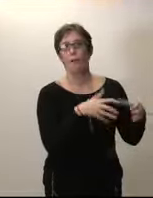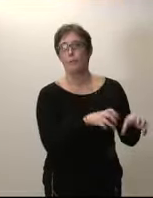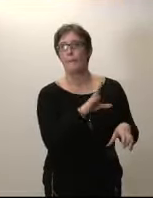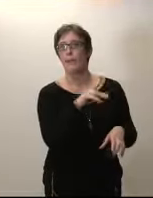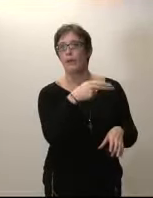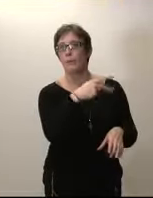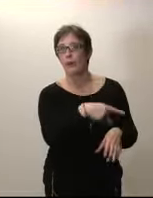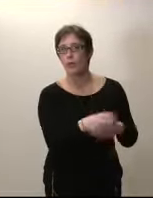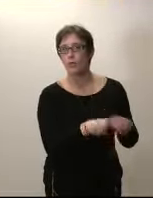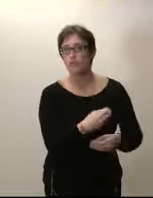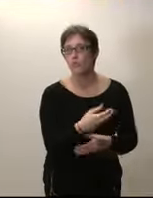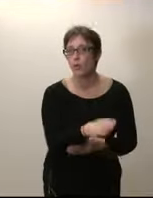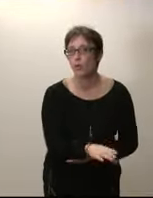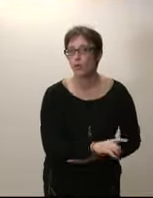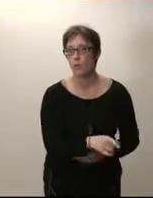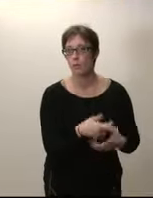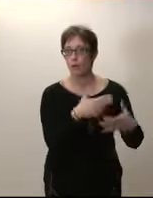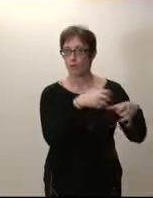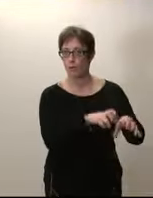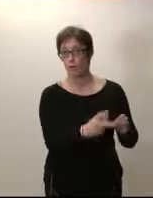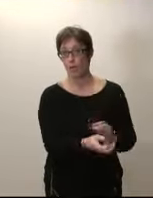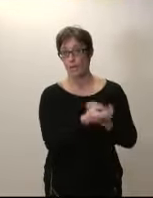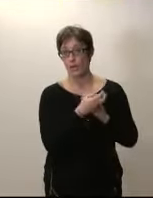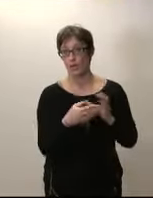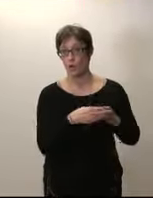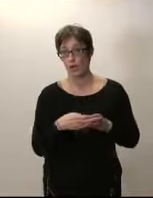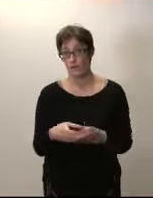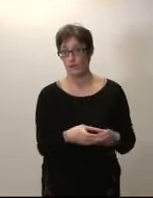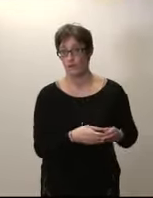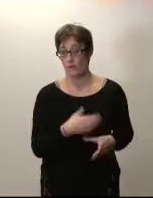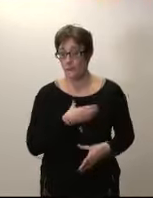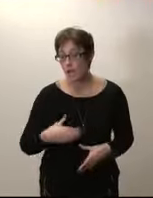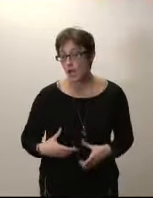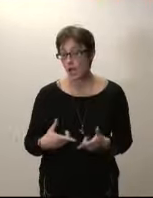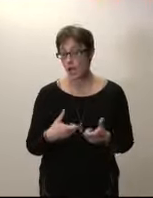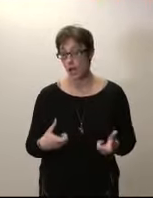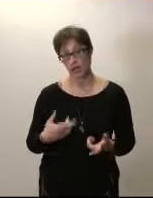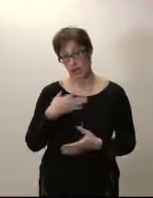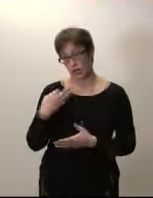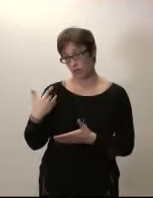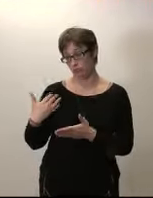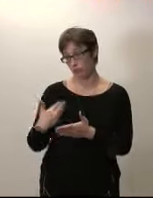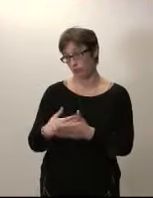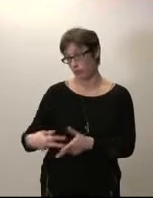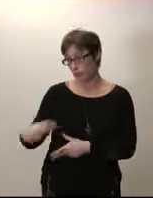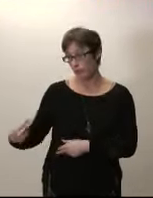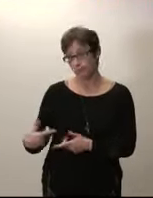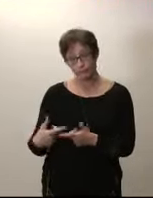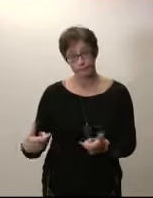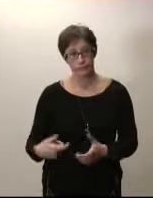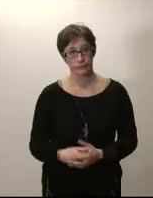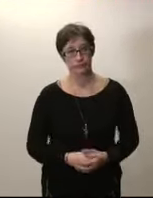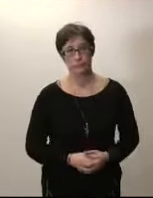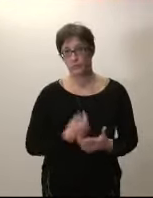BNP ou des banques comme ça. Les banques qui prêtent aux collectivités, c'est celles que je vous ai citées. Et donc, on est déjà dans le cas que